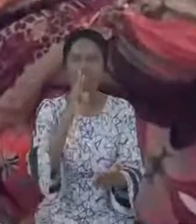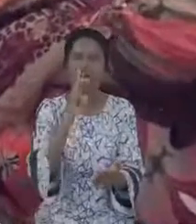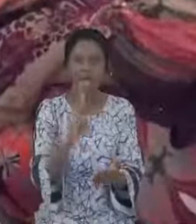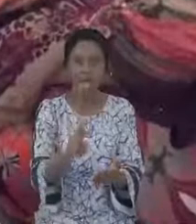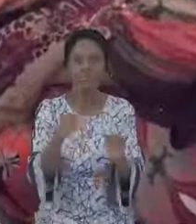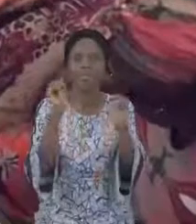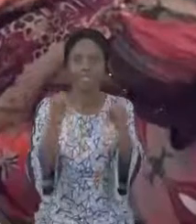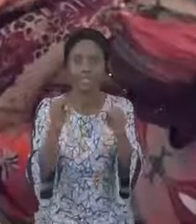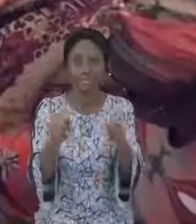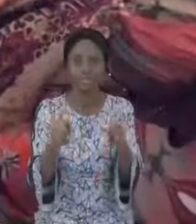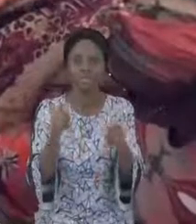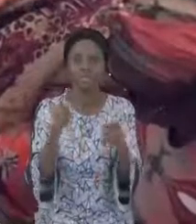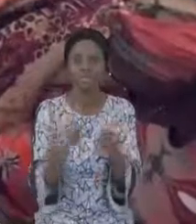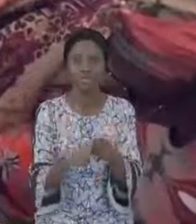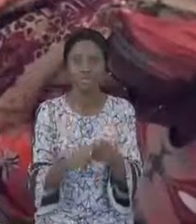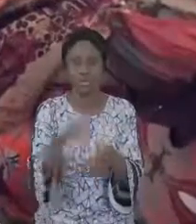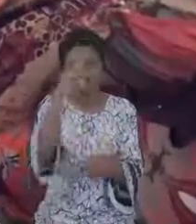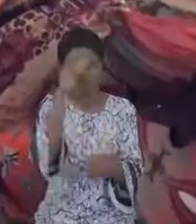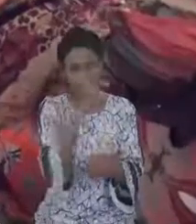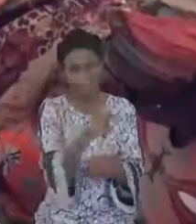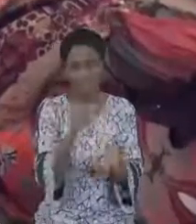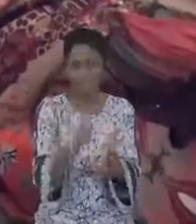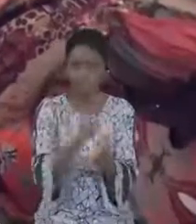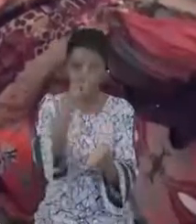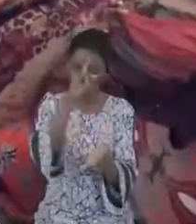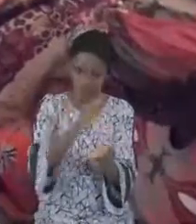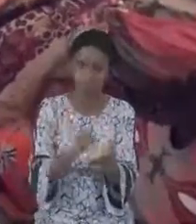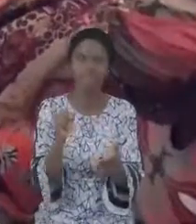à celui qui croit.